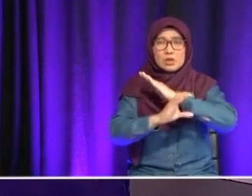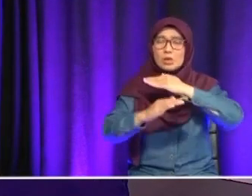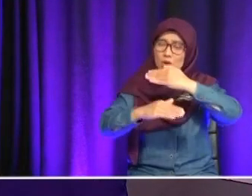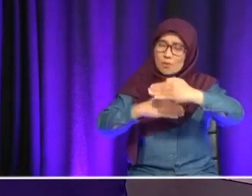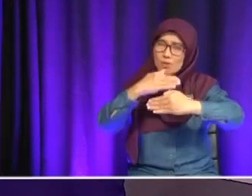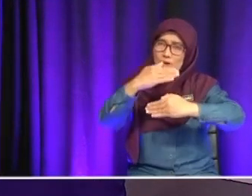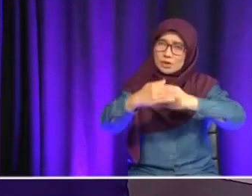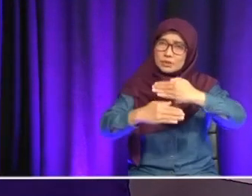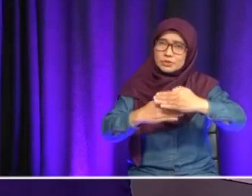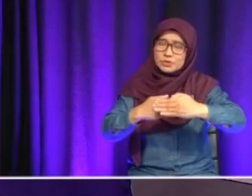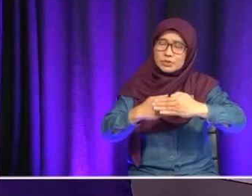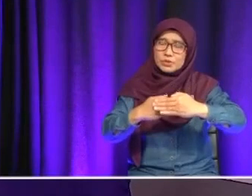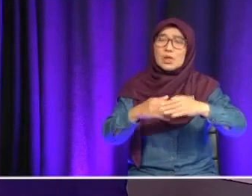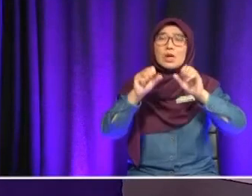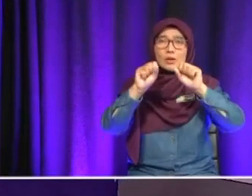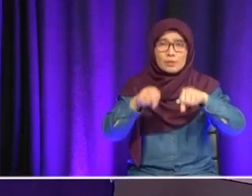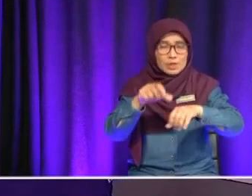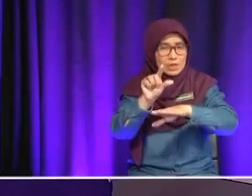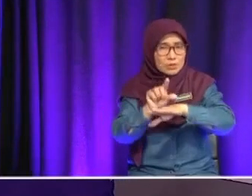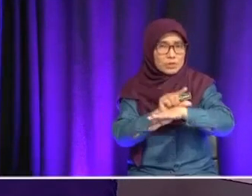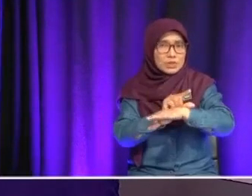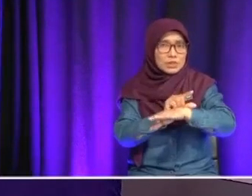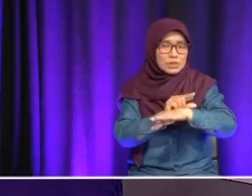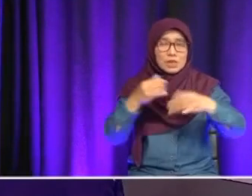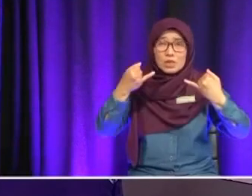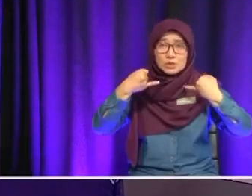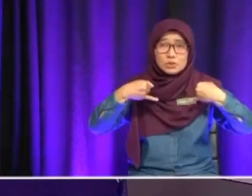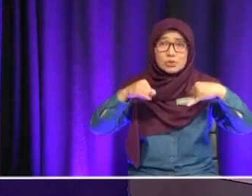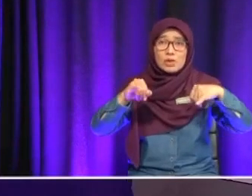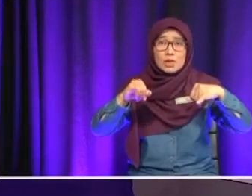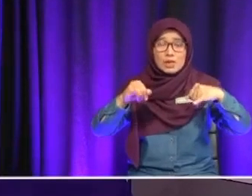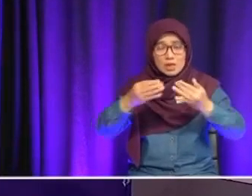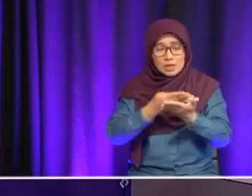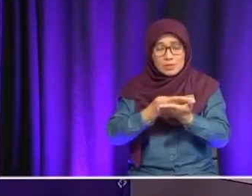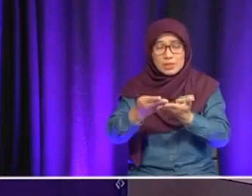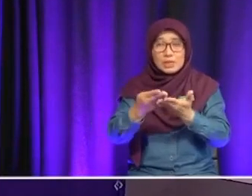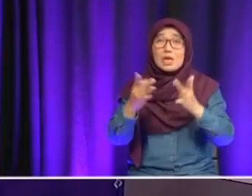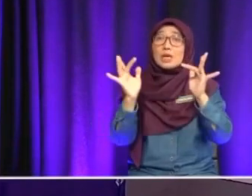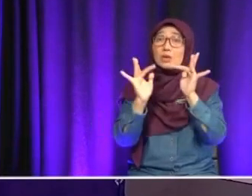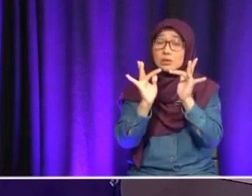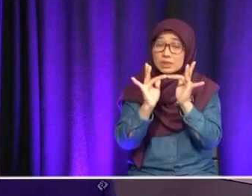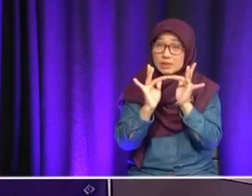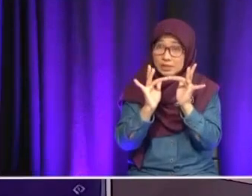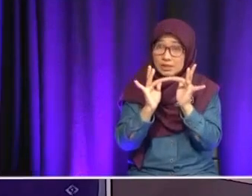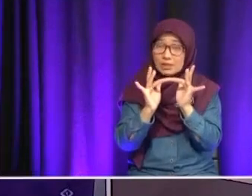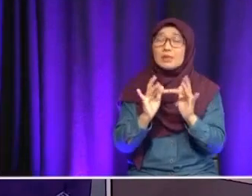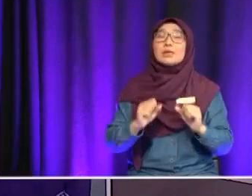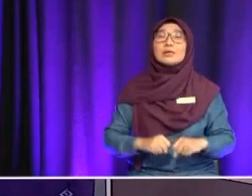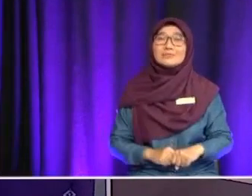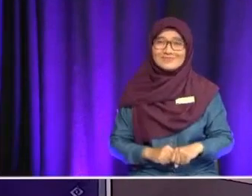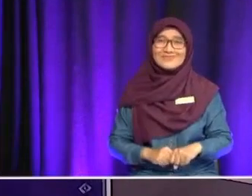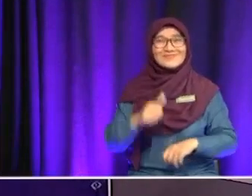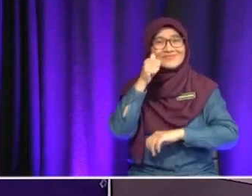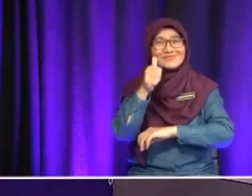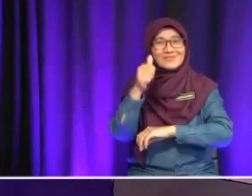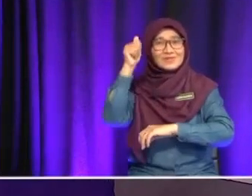lingkupnya lebih luas. Kita gunakan atas talian. Ada aplikasi-aplikasi yang memudahkan urusan jual beli. Bagus